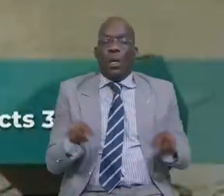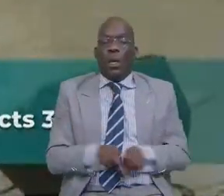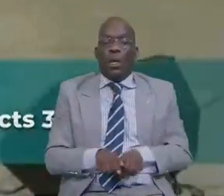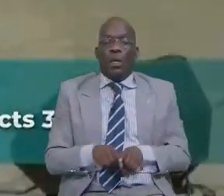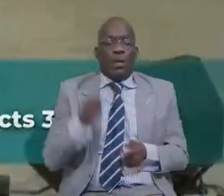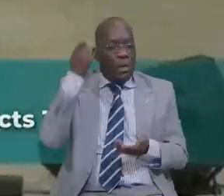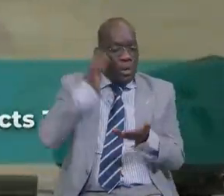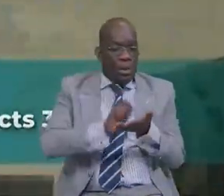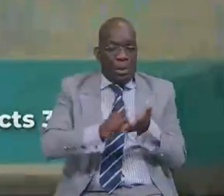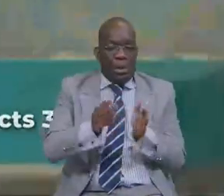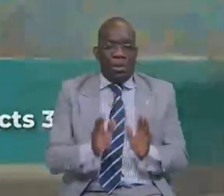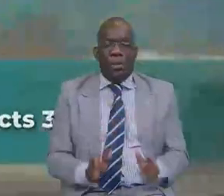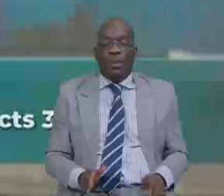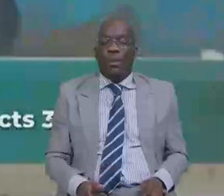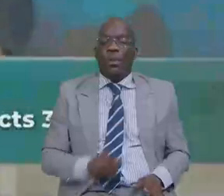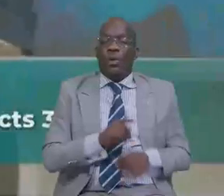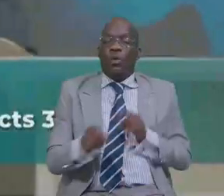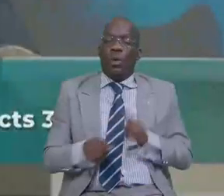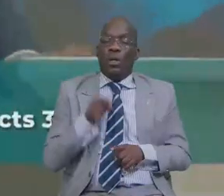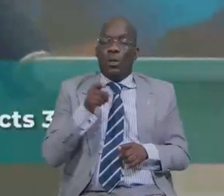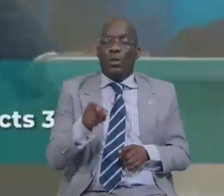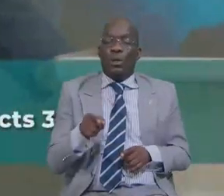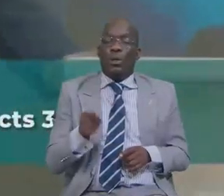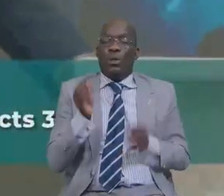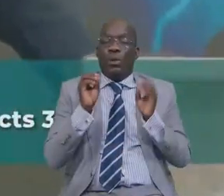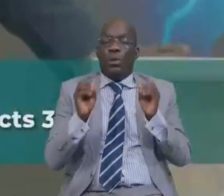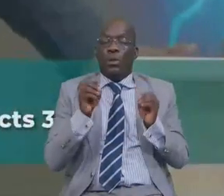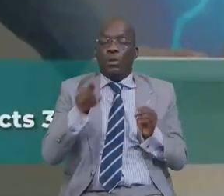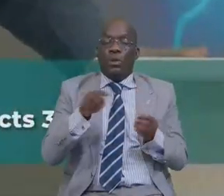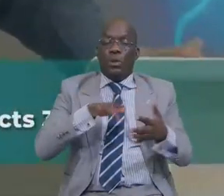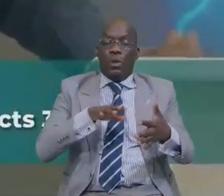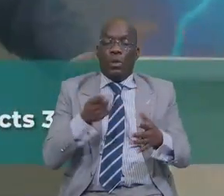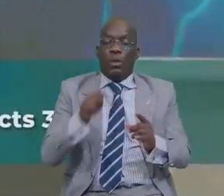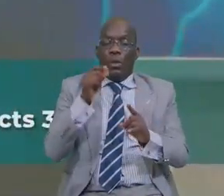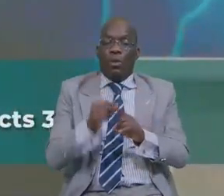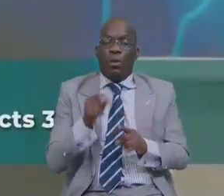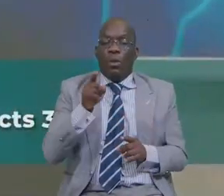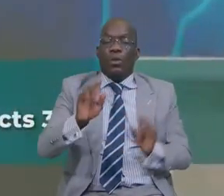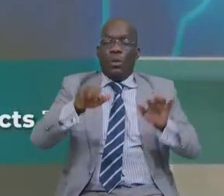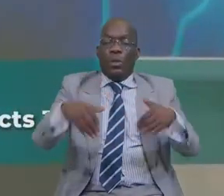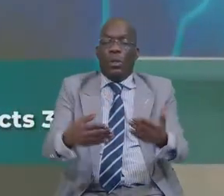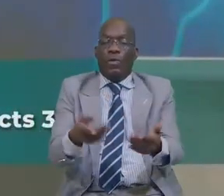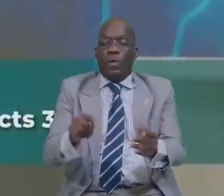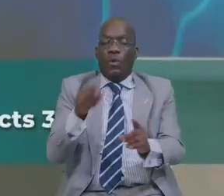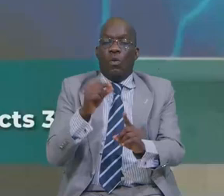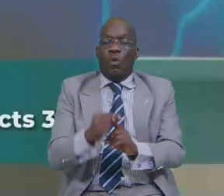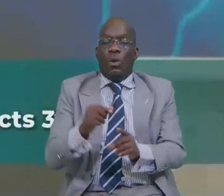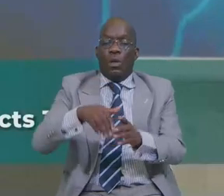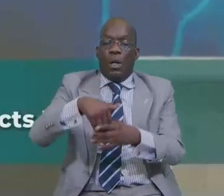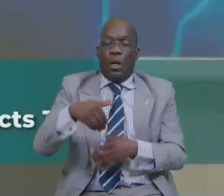ayant autorité, non pas comme le scribe. Quand vous enseignez et vous donnez la parole de